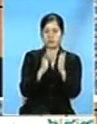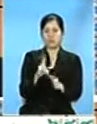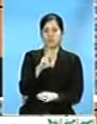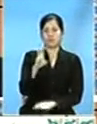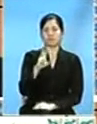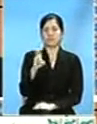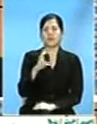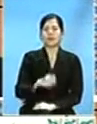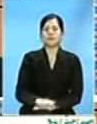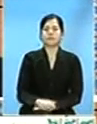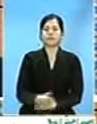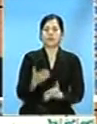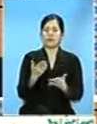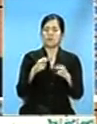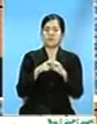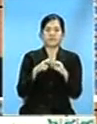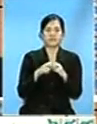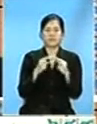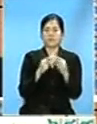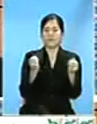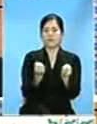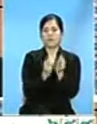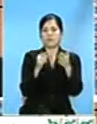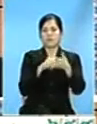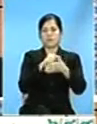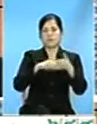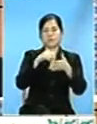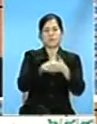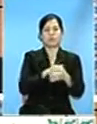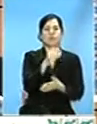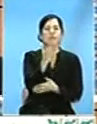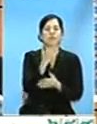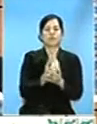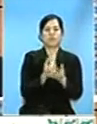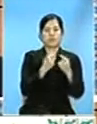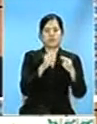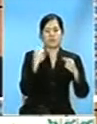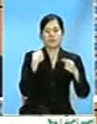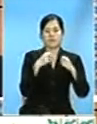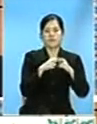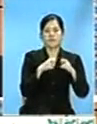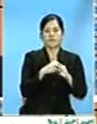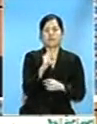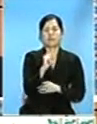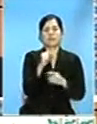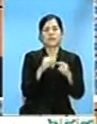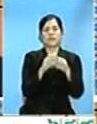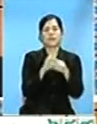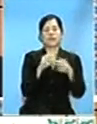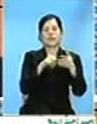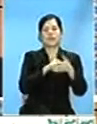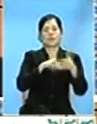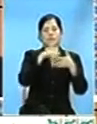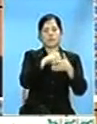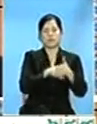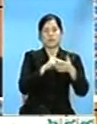ะครับไม่ได้มีปัญหากับการเลือกตั้งครับแต่ปัญหาจริงๆนะครับอย่างที่ผมบอกว่าการเลือกตั้งไม่ได้แปลว่าเป็นประช